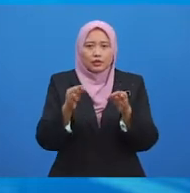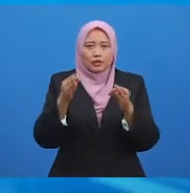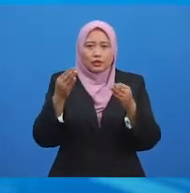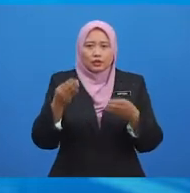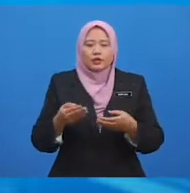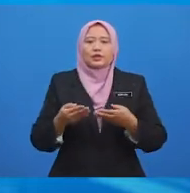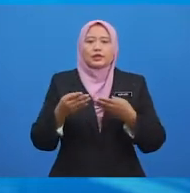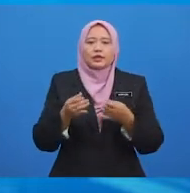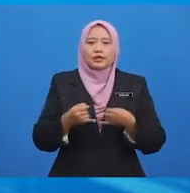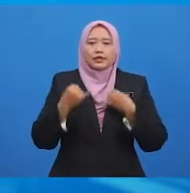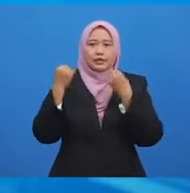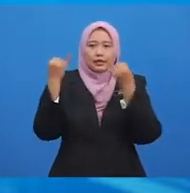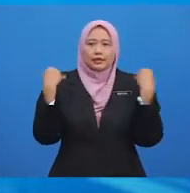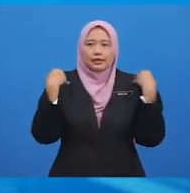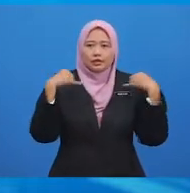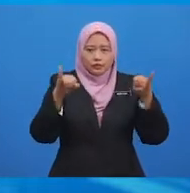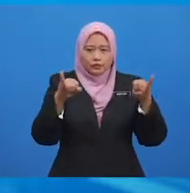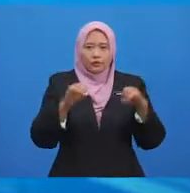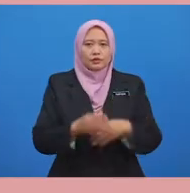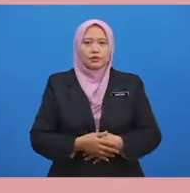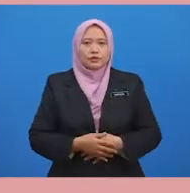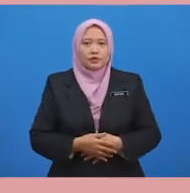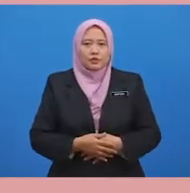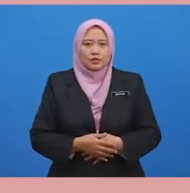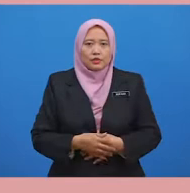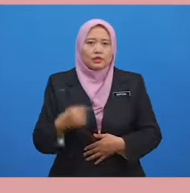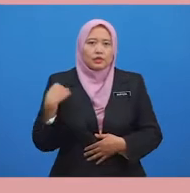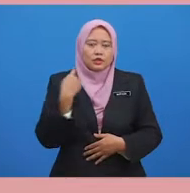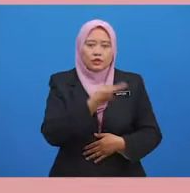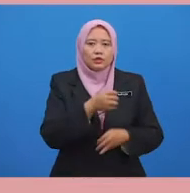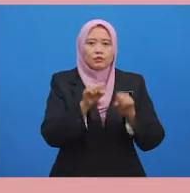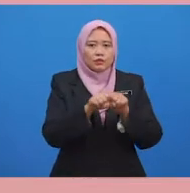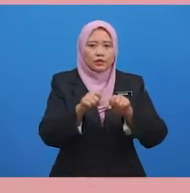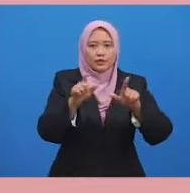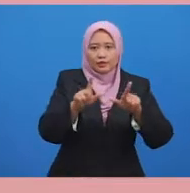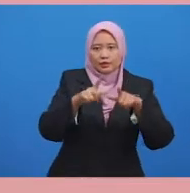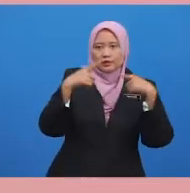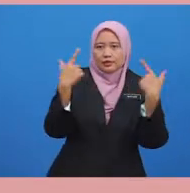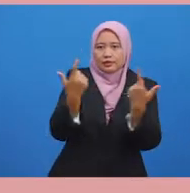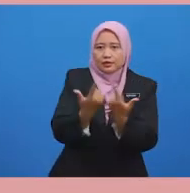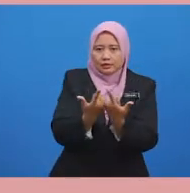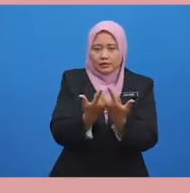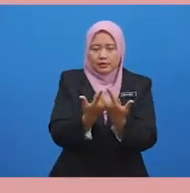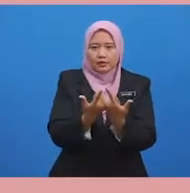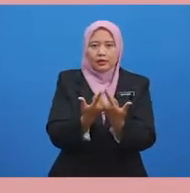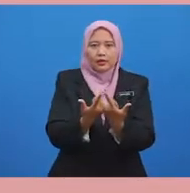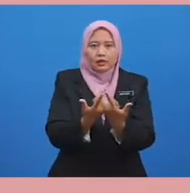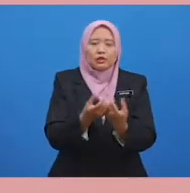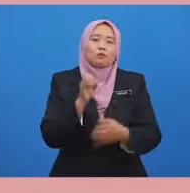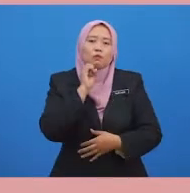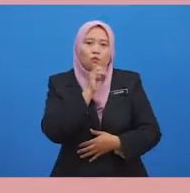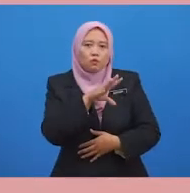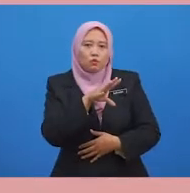Seterusnya, murid-murid, kita boleh mengelaskan pembuangan sampah